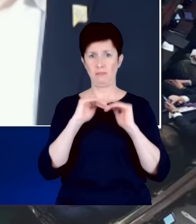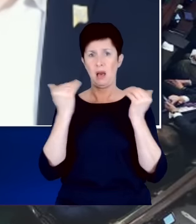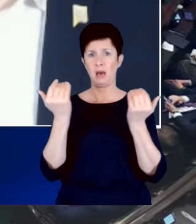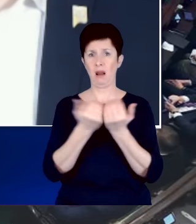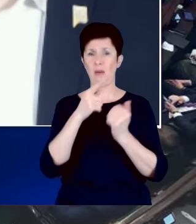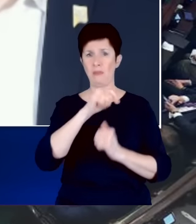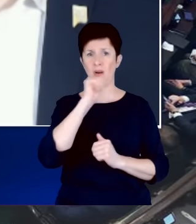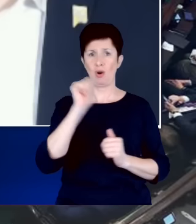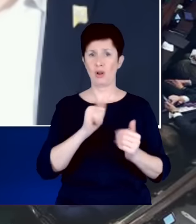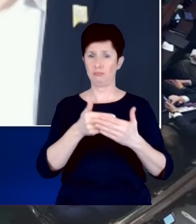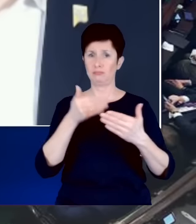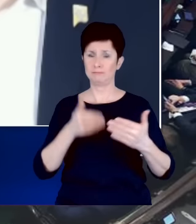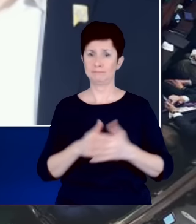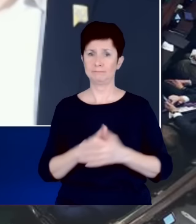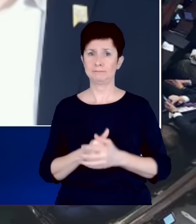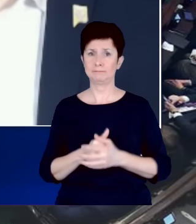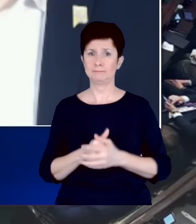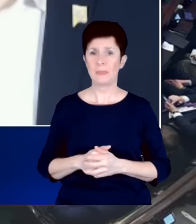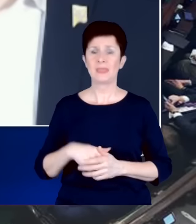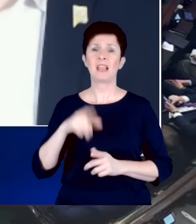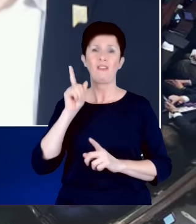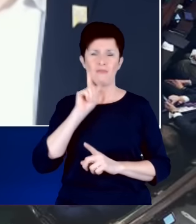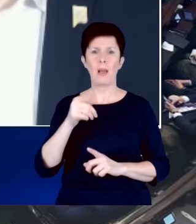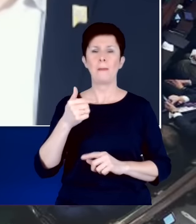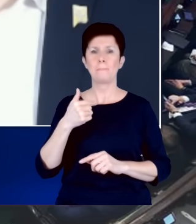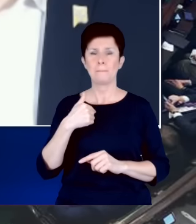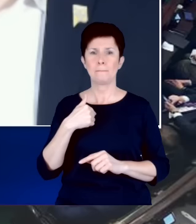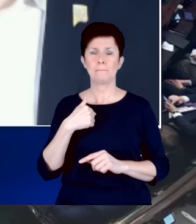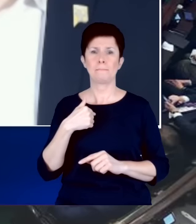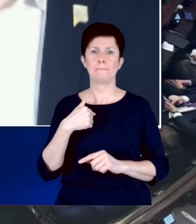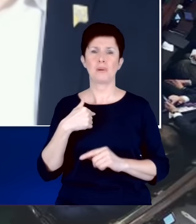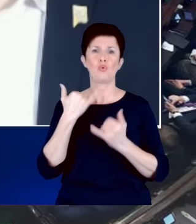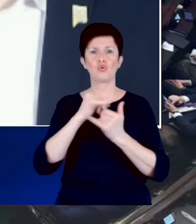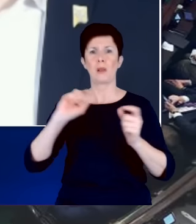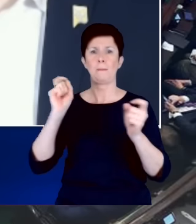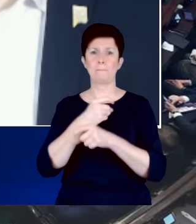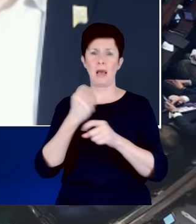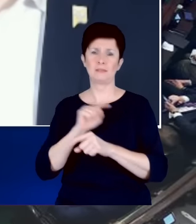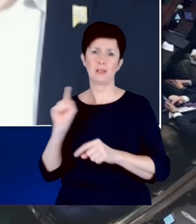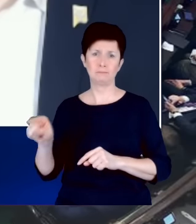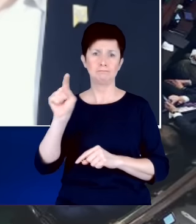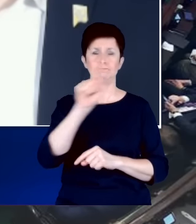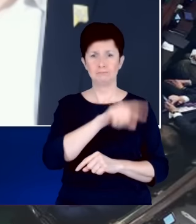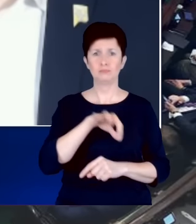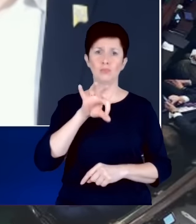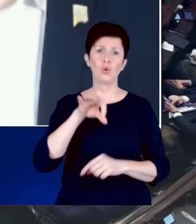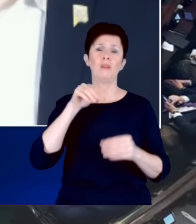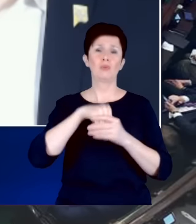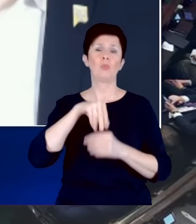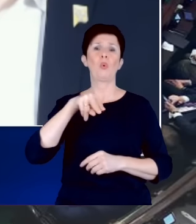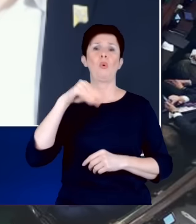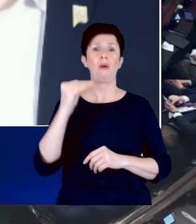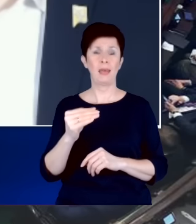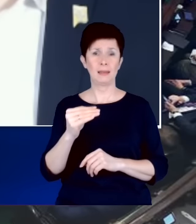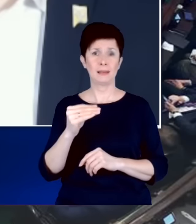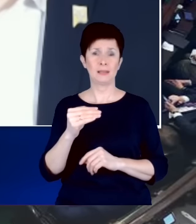rzeczywiście to jest tak, że one falami przechodziły przez różne państwa Unii Europejskiej i generalnie ten